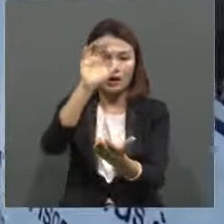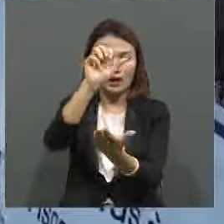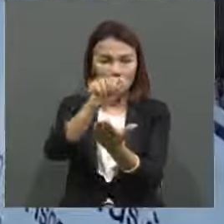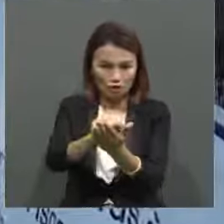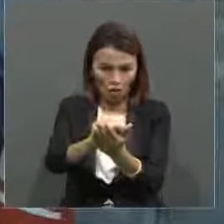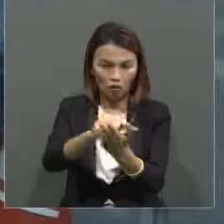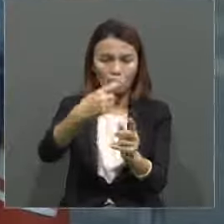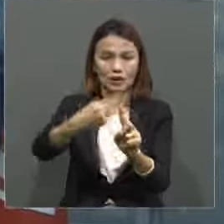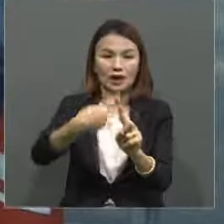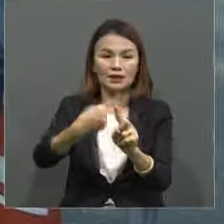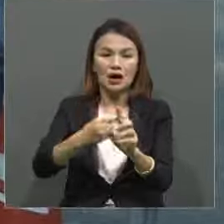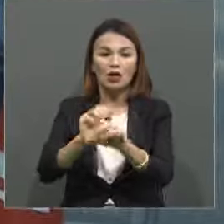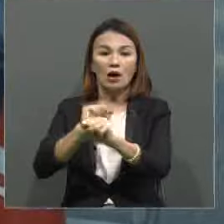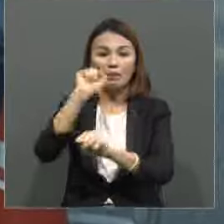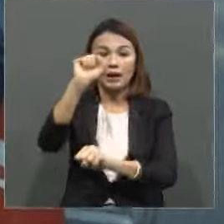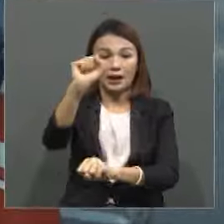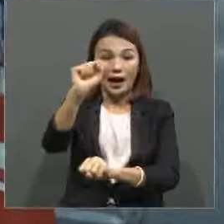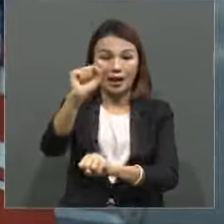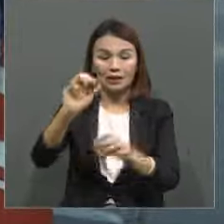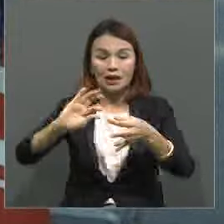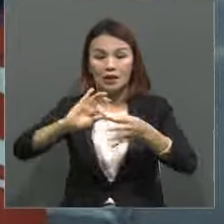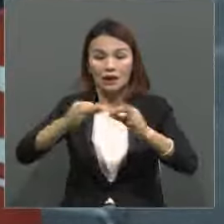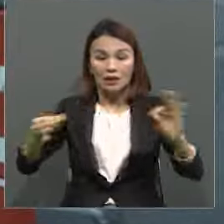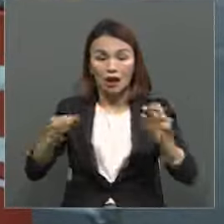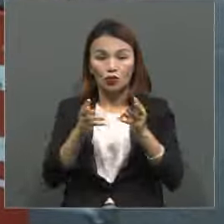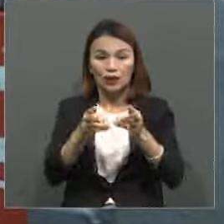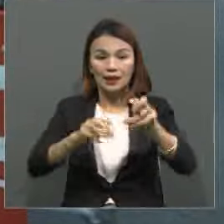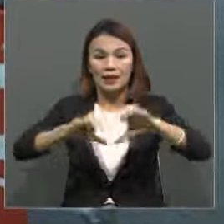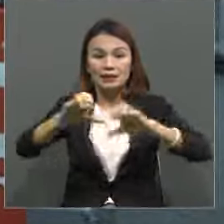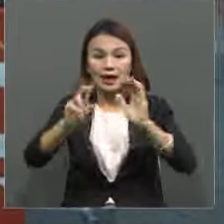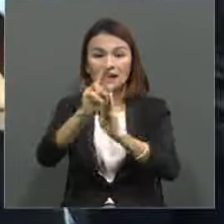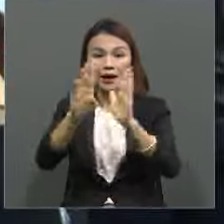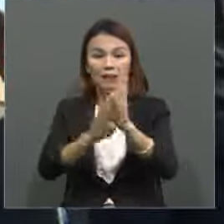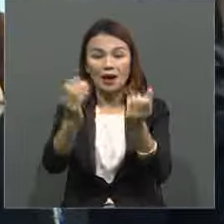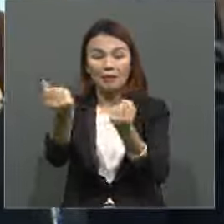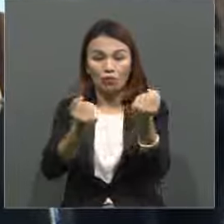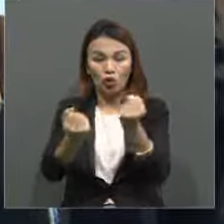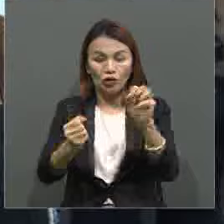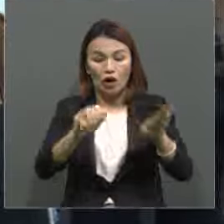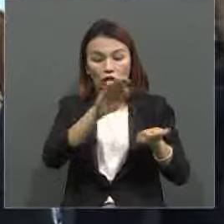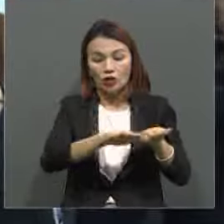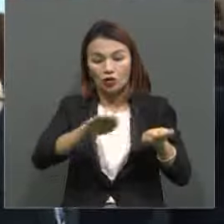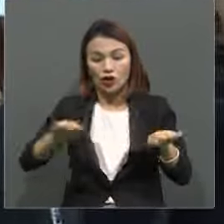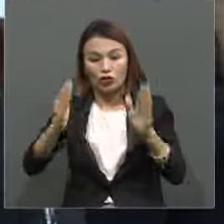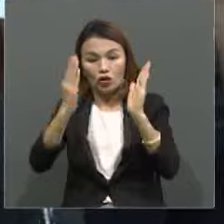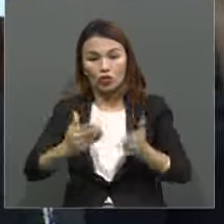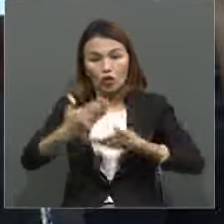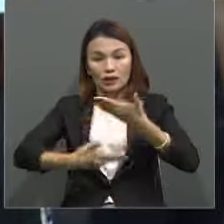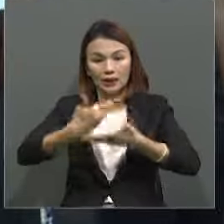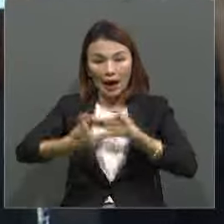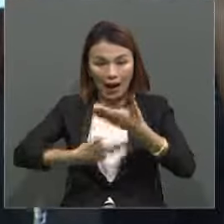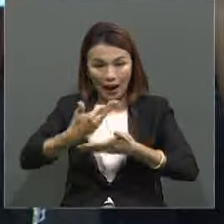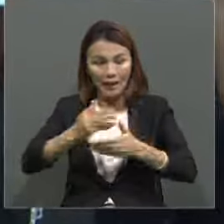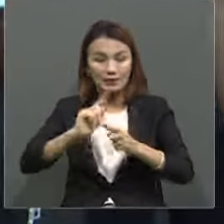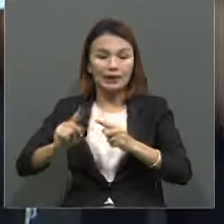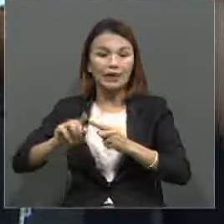ยังมีอีกนะครับประกาศเรื่องแนวทางปฏิบัติการจัดระเบียบการจอดรถการอำนวยความสะดวกให้กับผู้ค้าและผู้ใช้บริการภายในตล